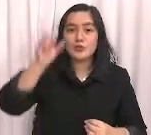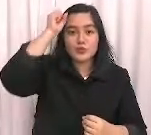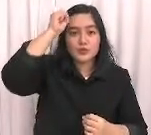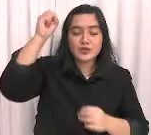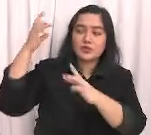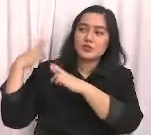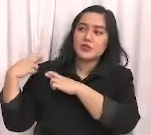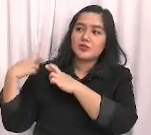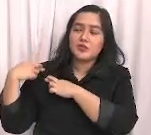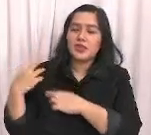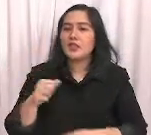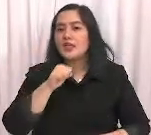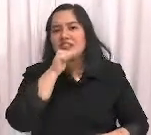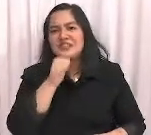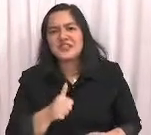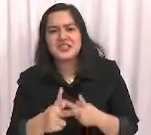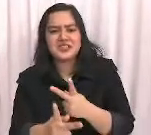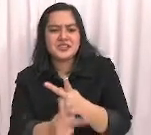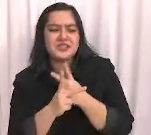Opo. Hindi nga natin